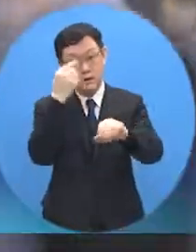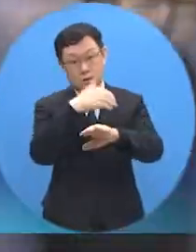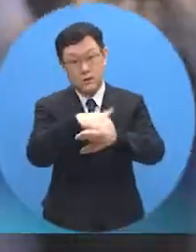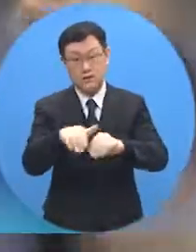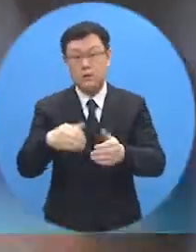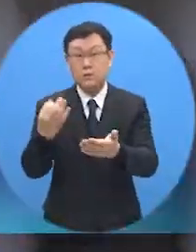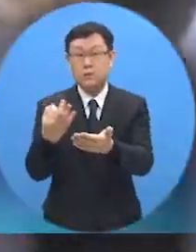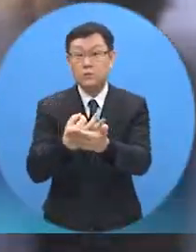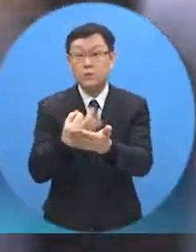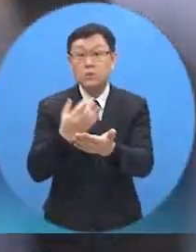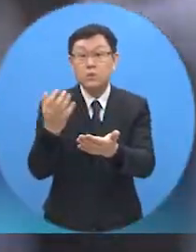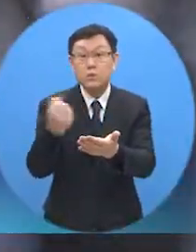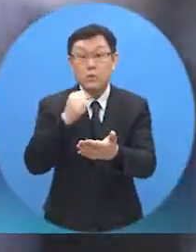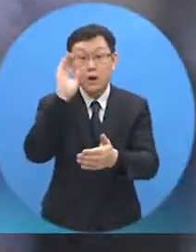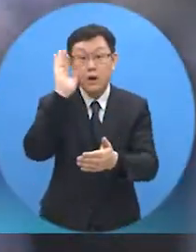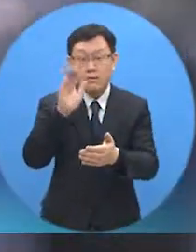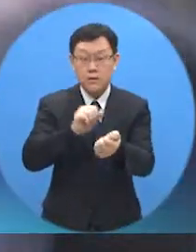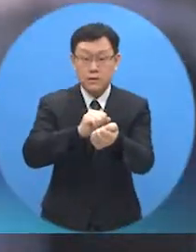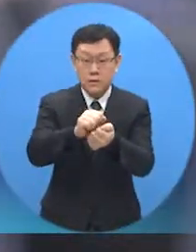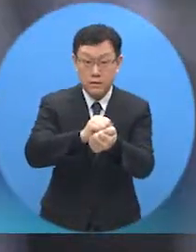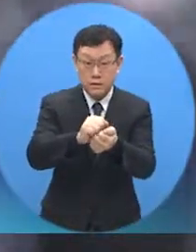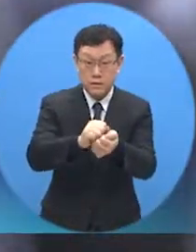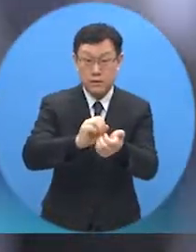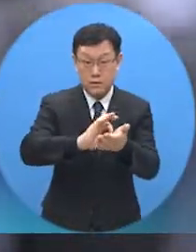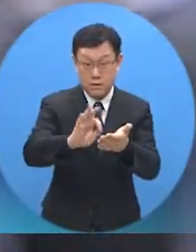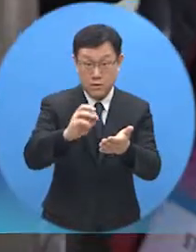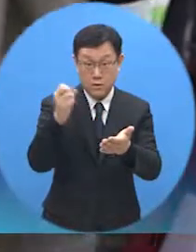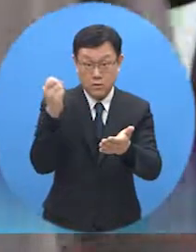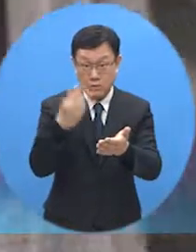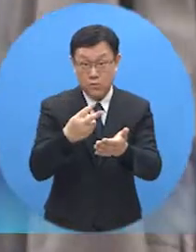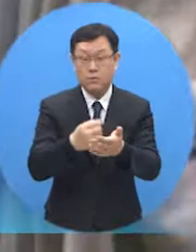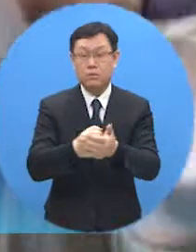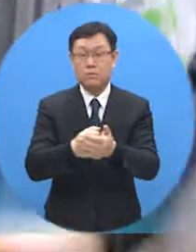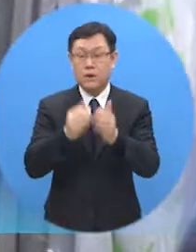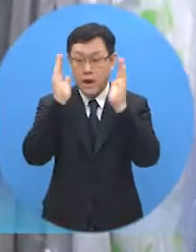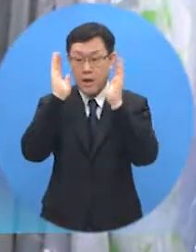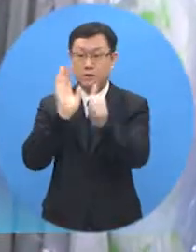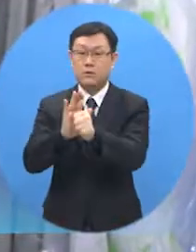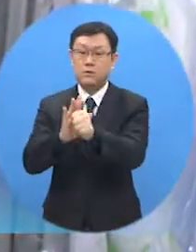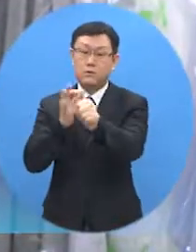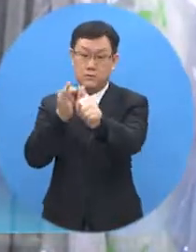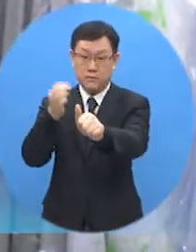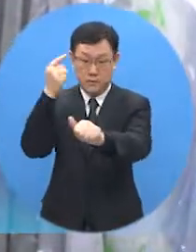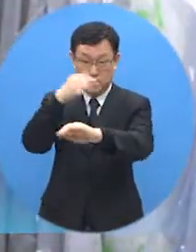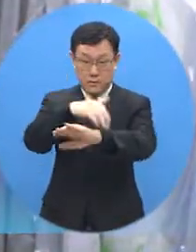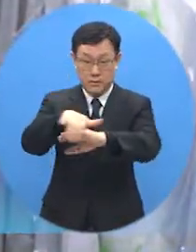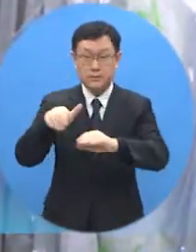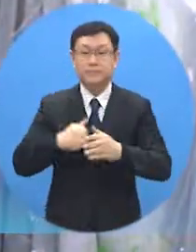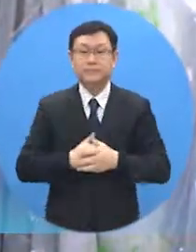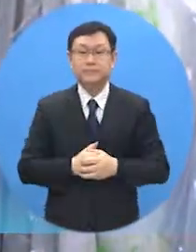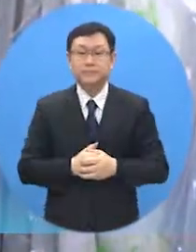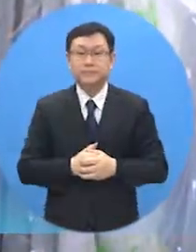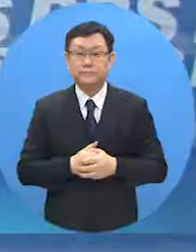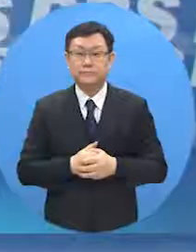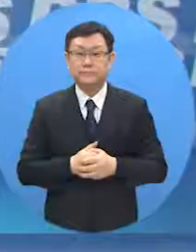행사 수익금은 향후 교복 물려주기 행사의 세탁비로 활용되거나 장학금으로 쓰일 예정입니다.